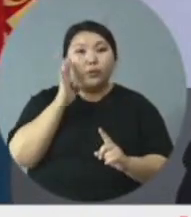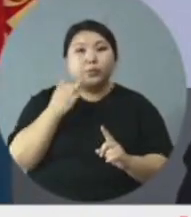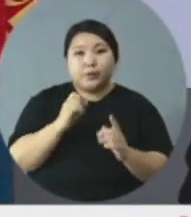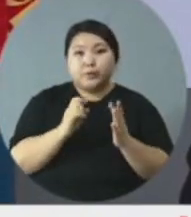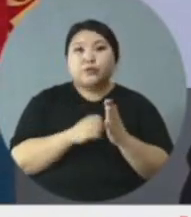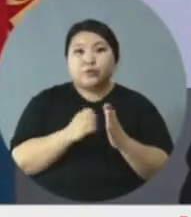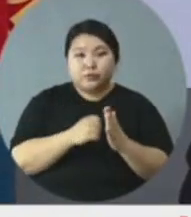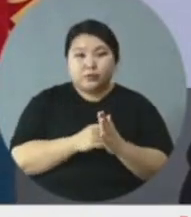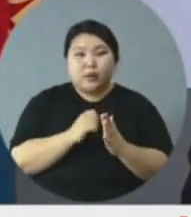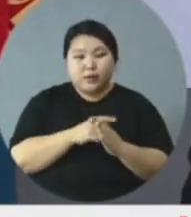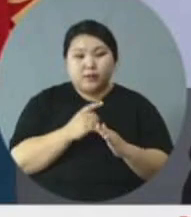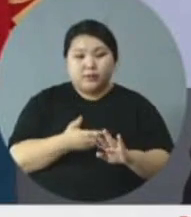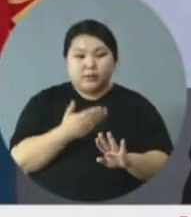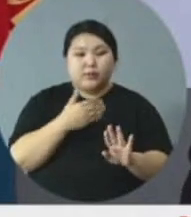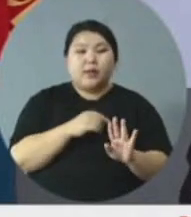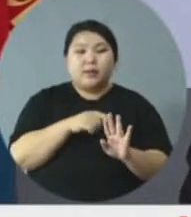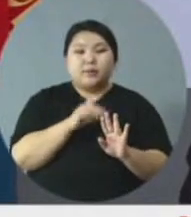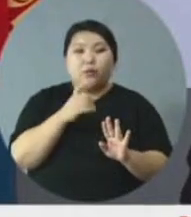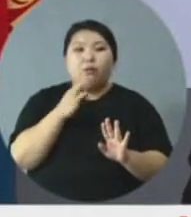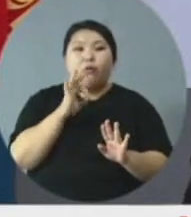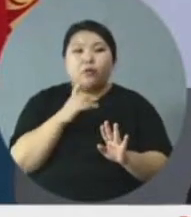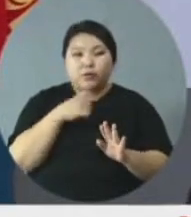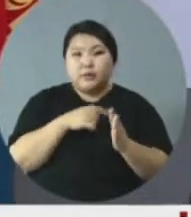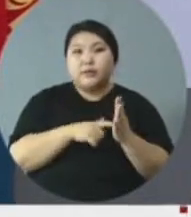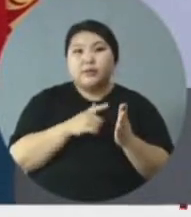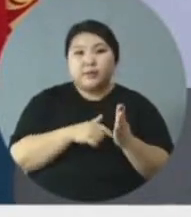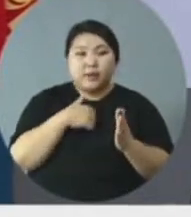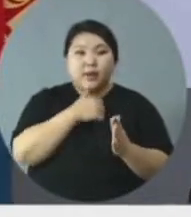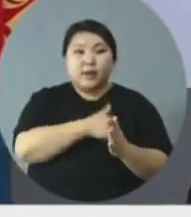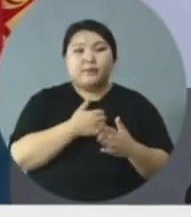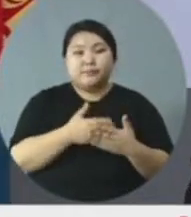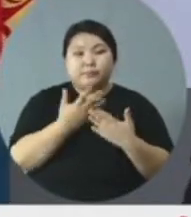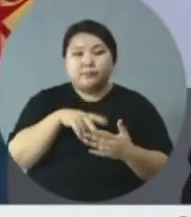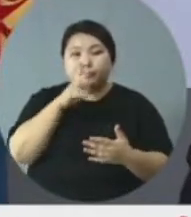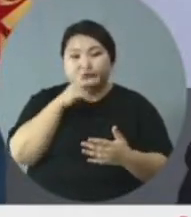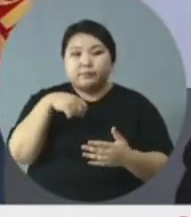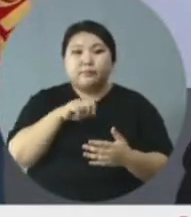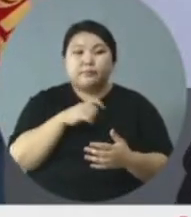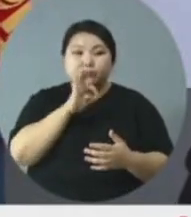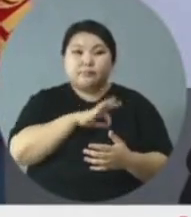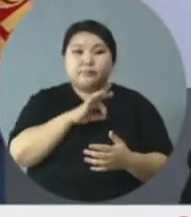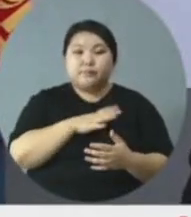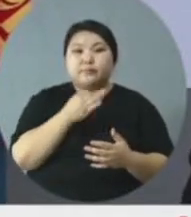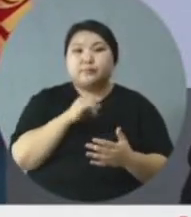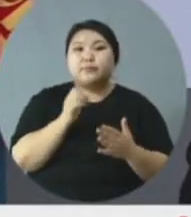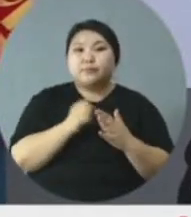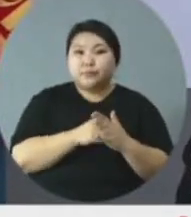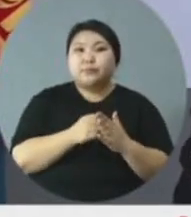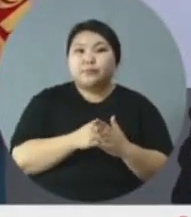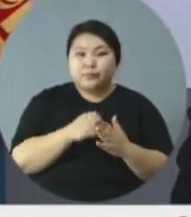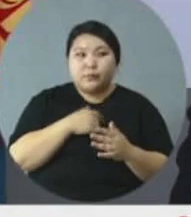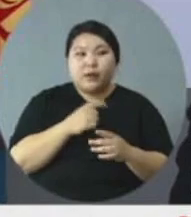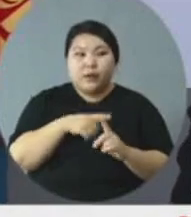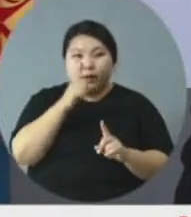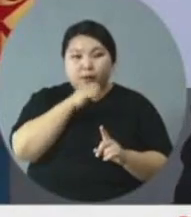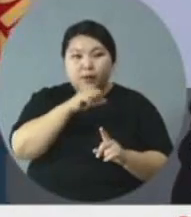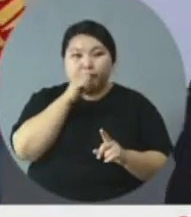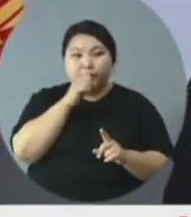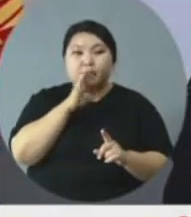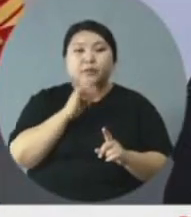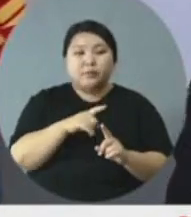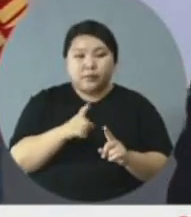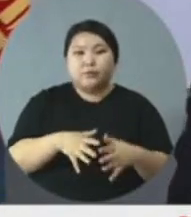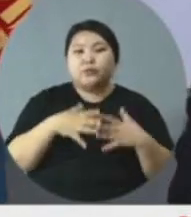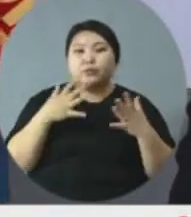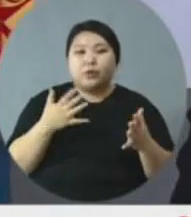хэрэгтэй. Наад захынхаа одоо өрхийнхаа хэрэглийг хангах ийм цалин хөлс орлоготой байх хэрэгтэй. Харамсалтай нь